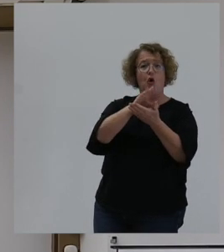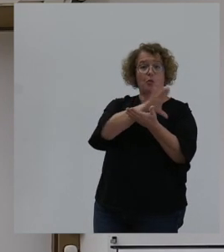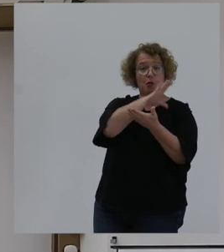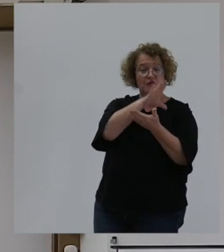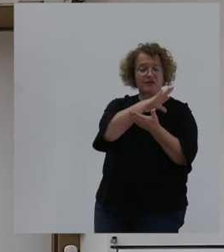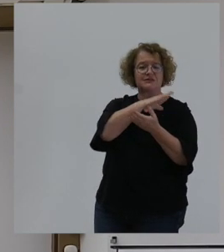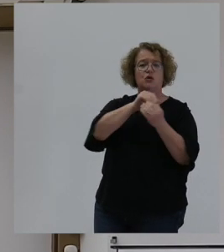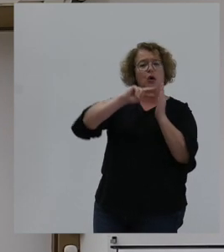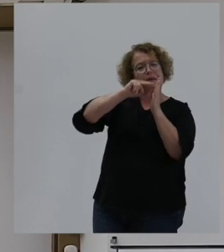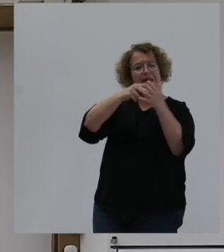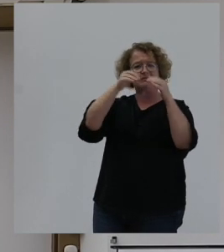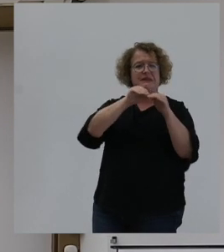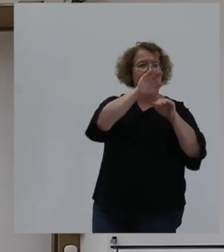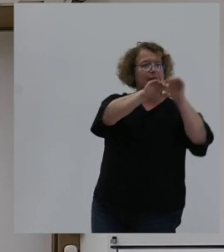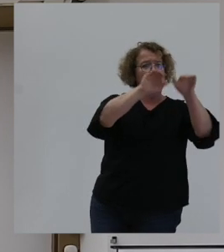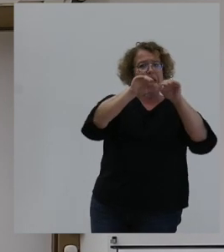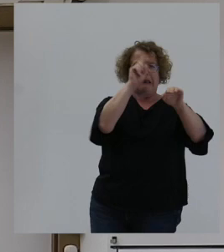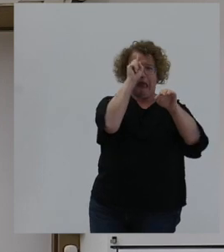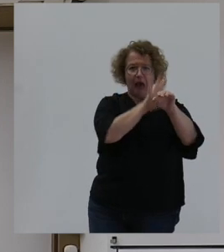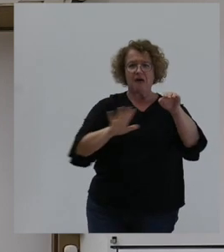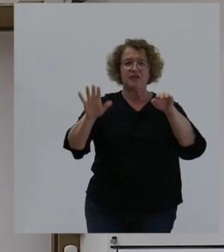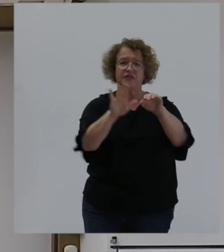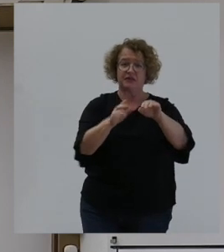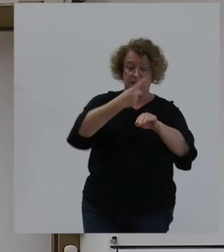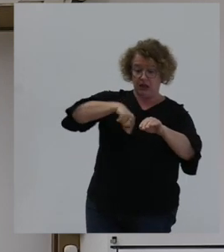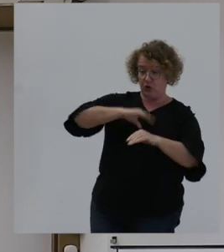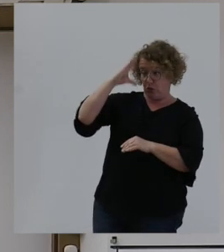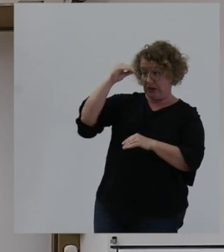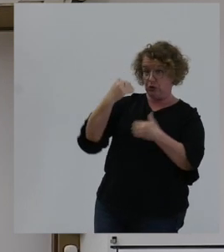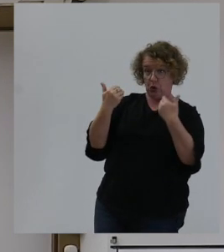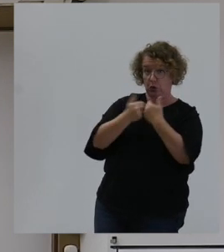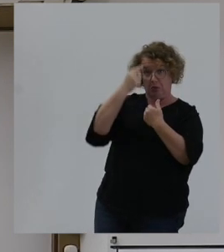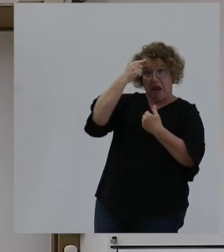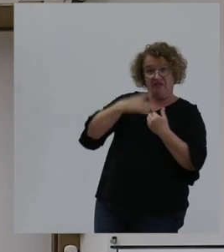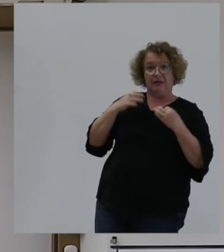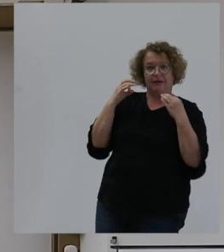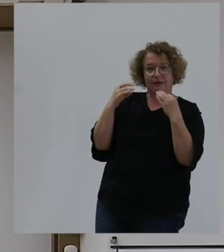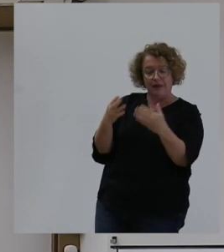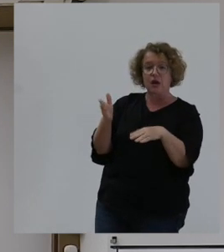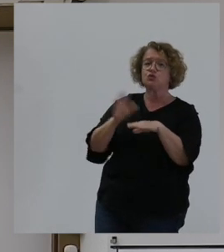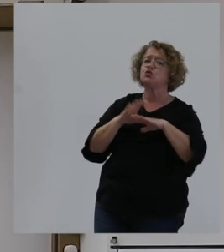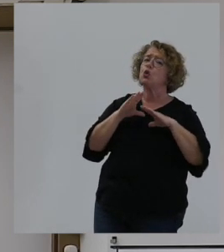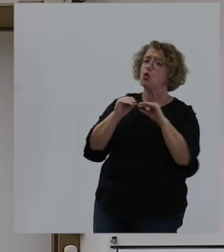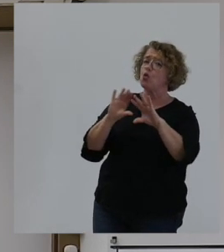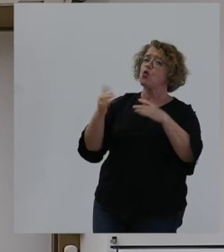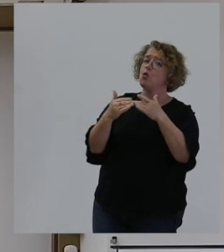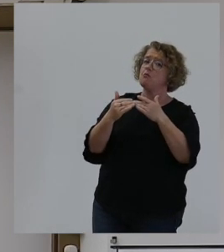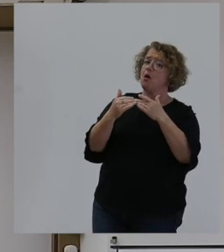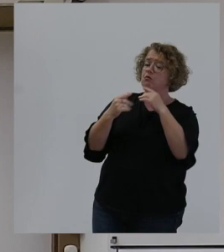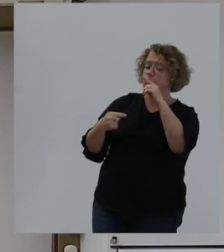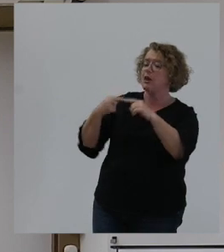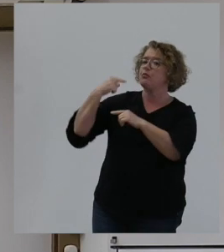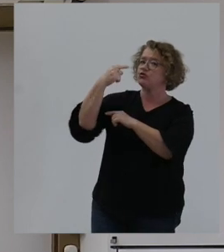BIAT, mais pas des étudiants. Donc la question que j'allais poser concerne dans quelle mesure et concrètement comment vous allez consulter les étudiants pour la prochaine